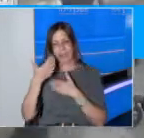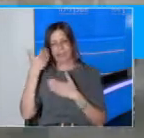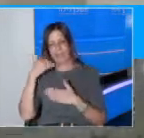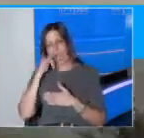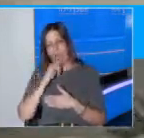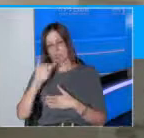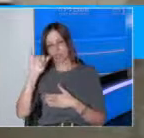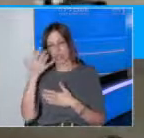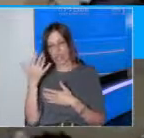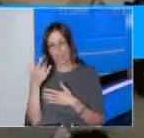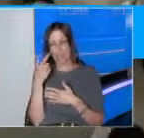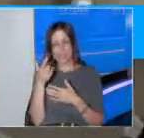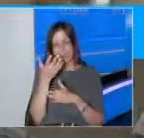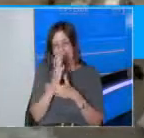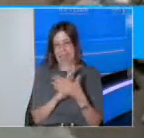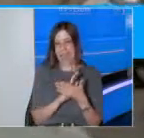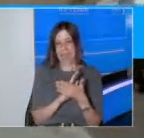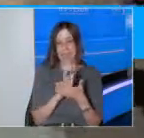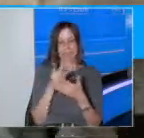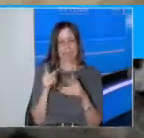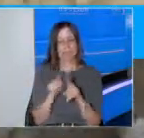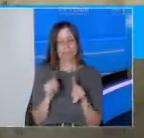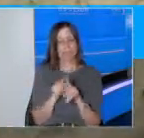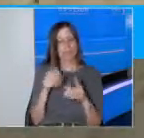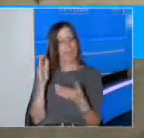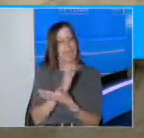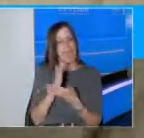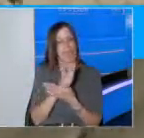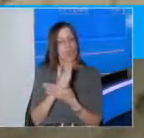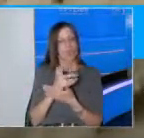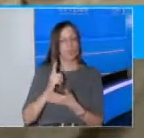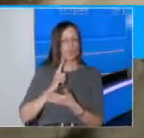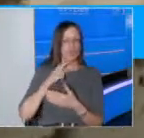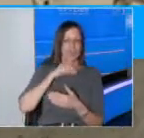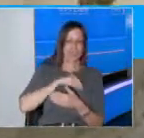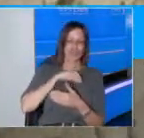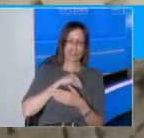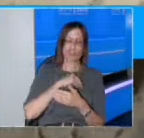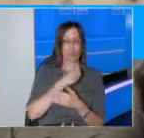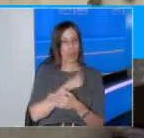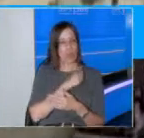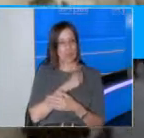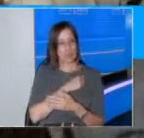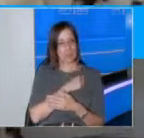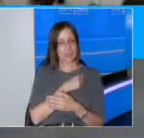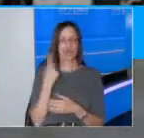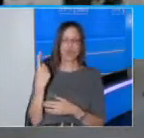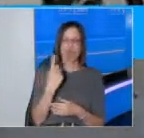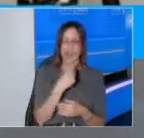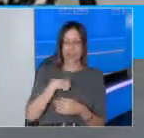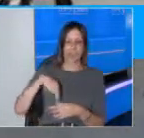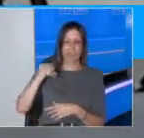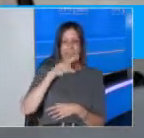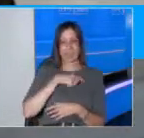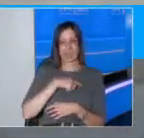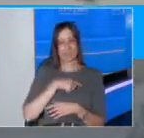השנה, הם חלק מאותה הערכות אישית, נפשית, רוחנית, של כל אחד מאיתנו.